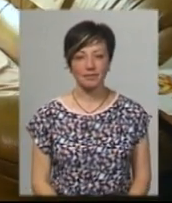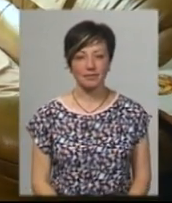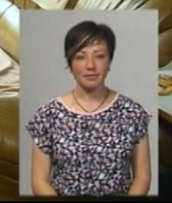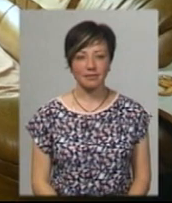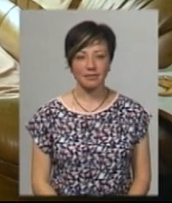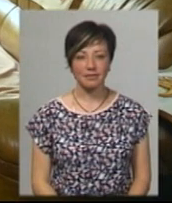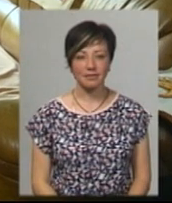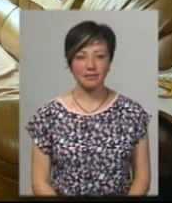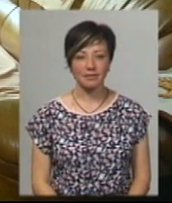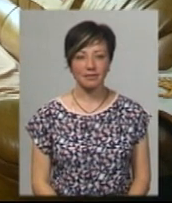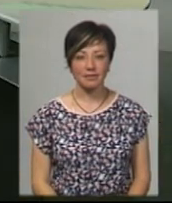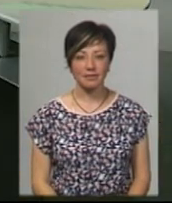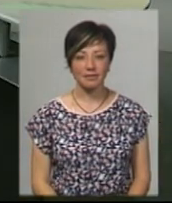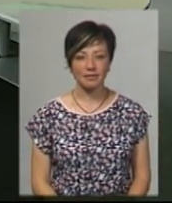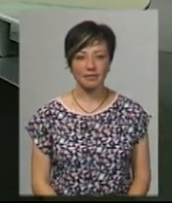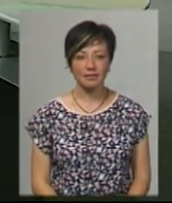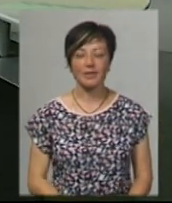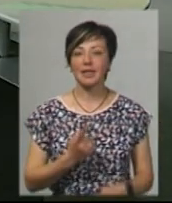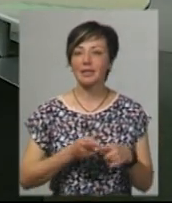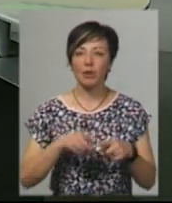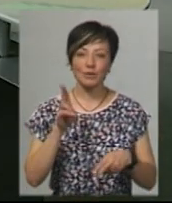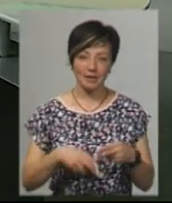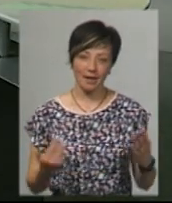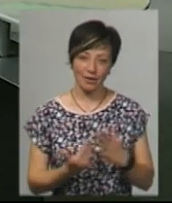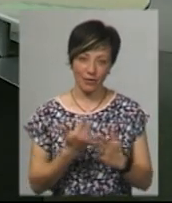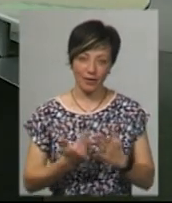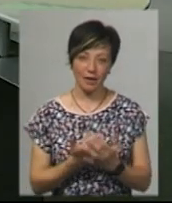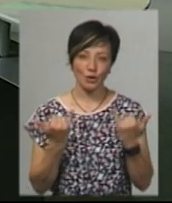Суспільному. Хмельницький. Це була остання